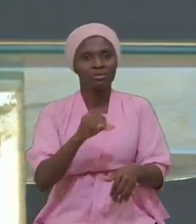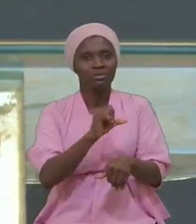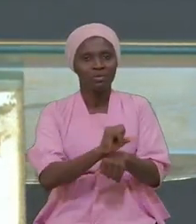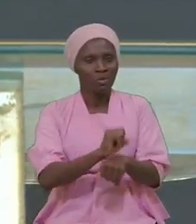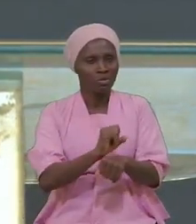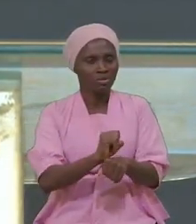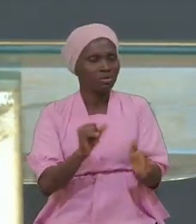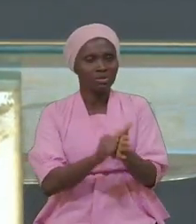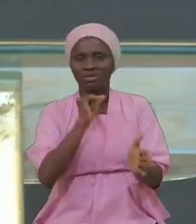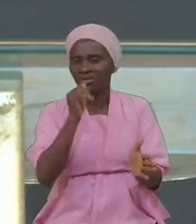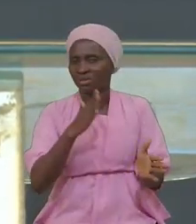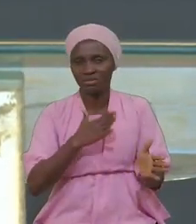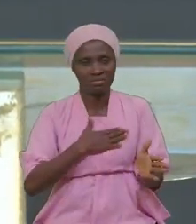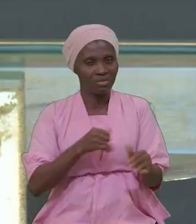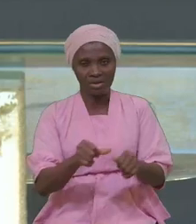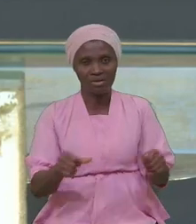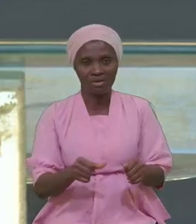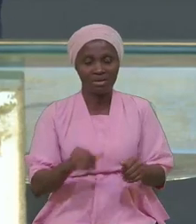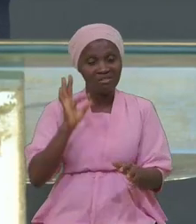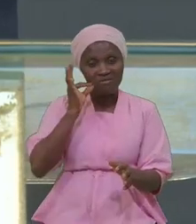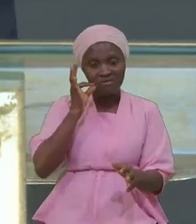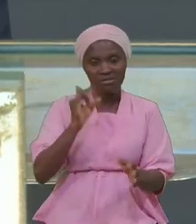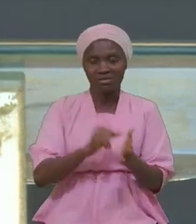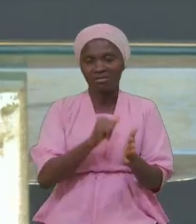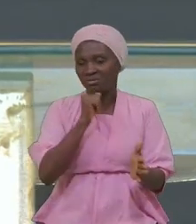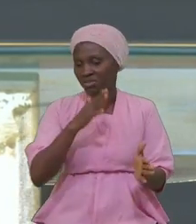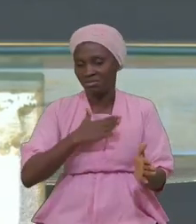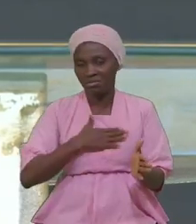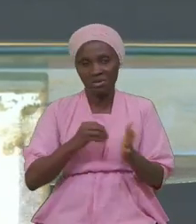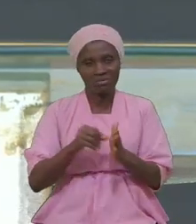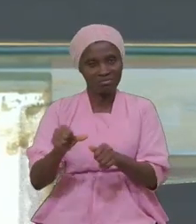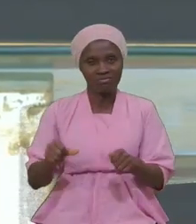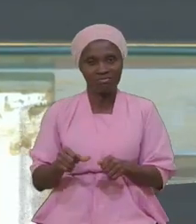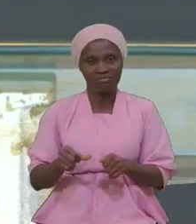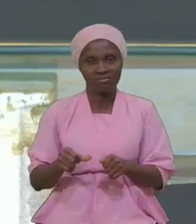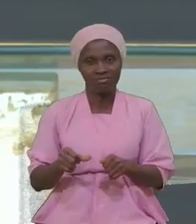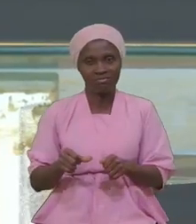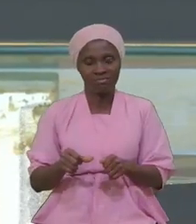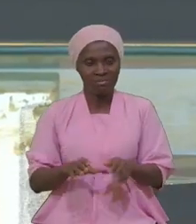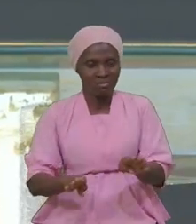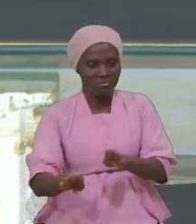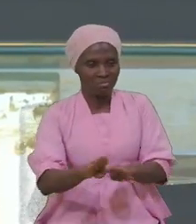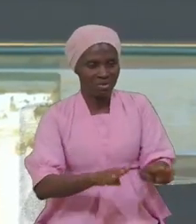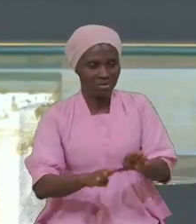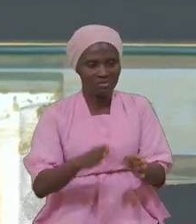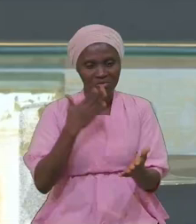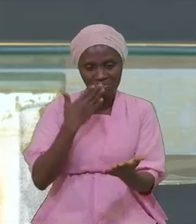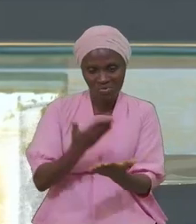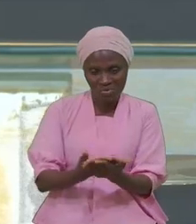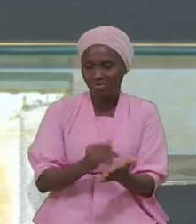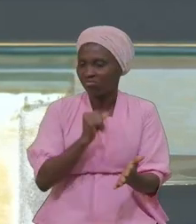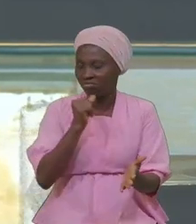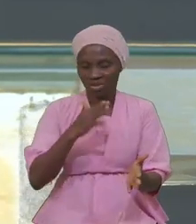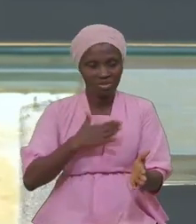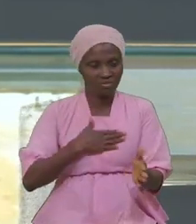Les œuvres ne sont pas mes domaines. Le fruit n'est pas mon domaine. Le bon comportement,